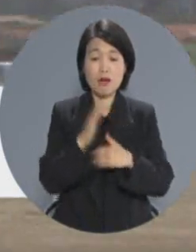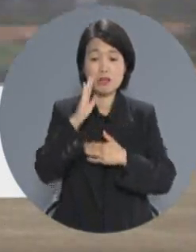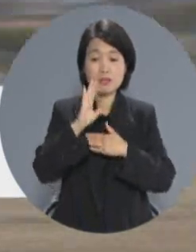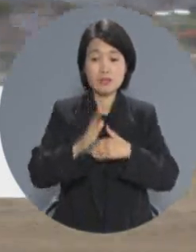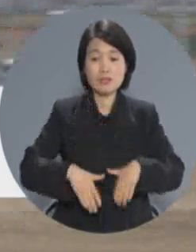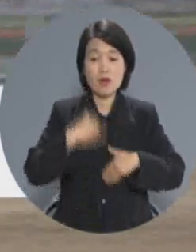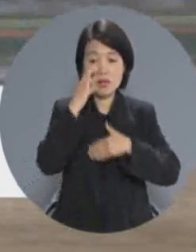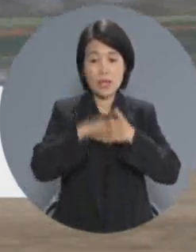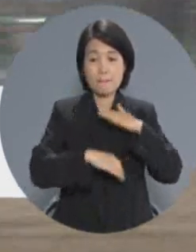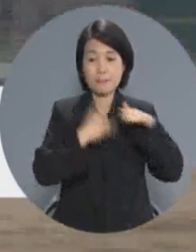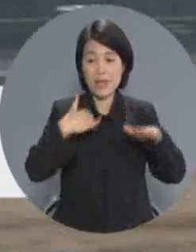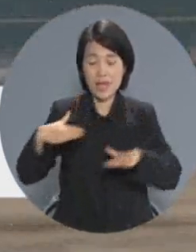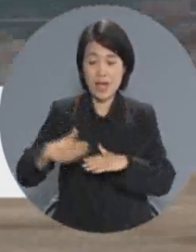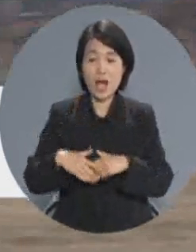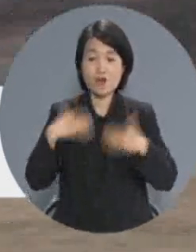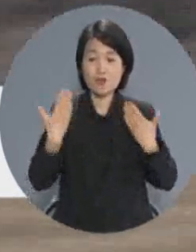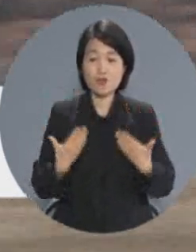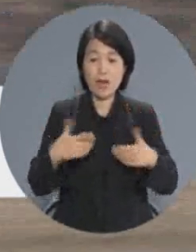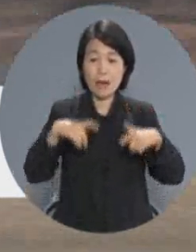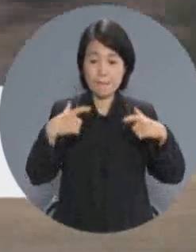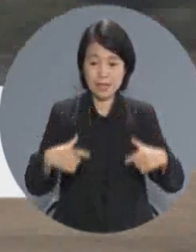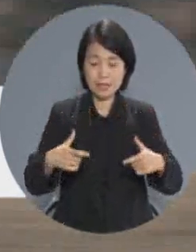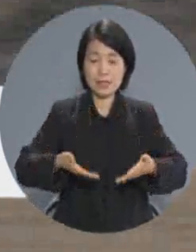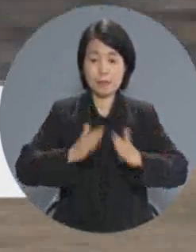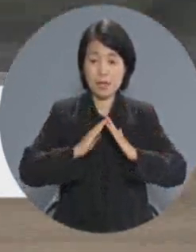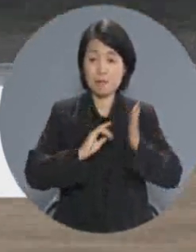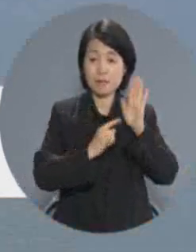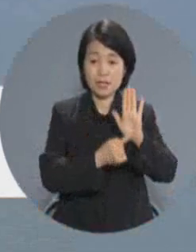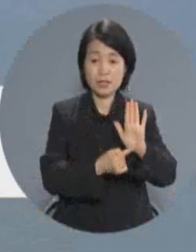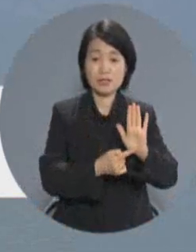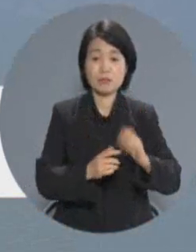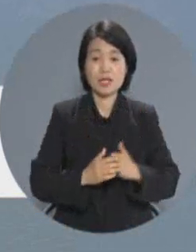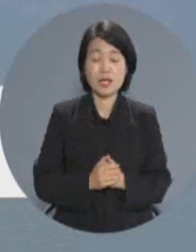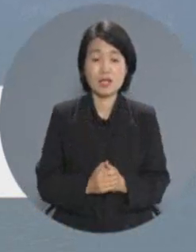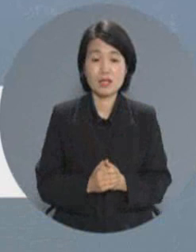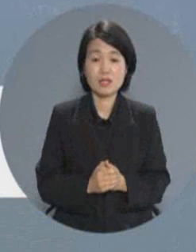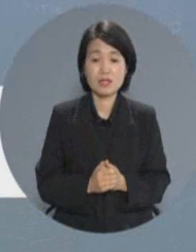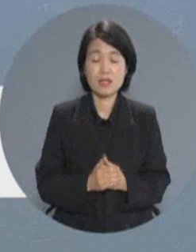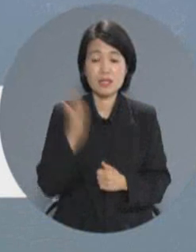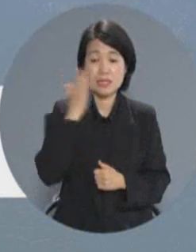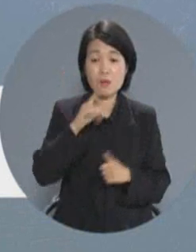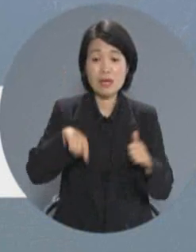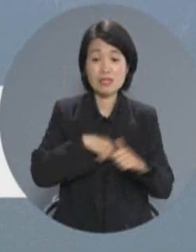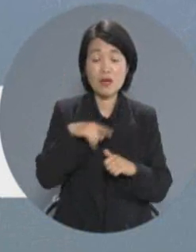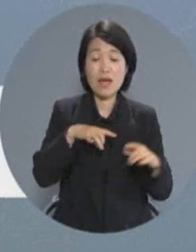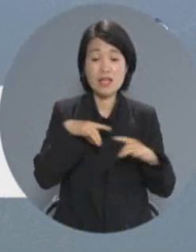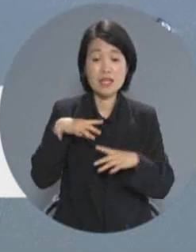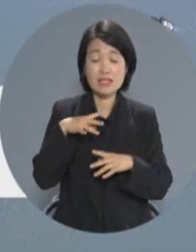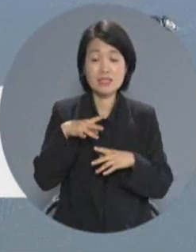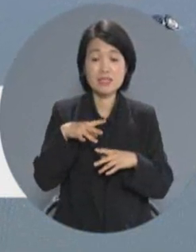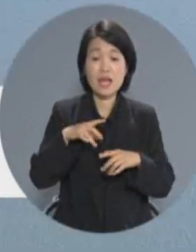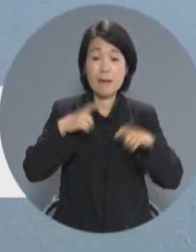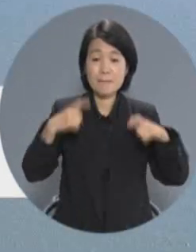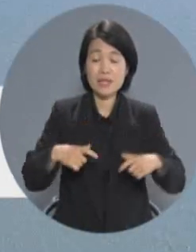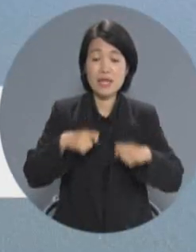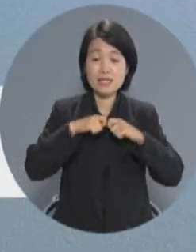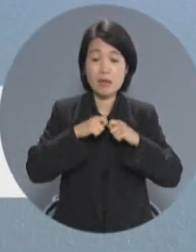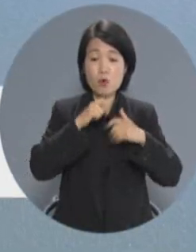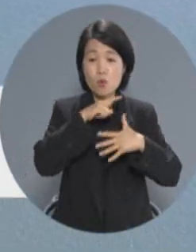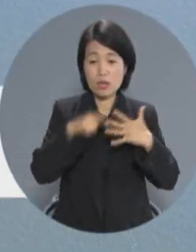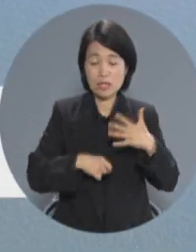서남해안 해양생태관광 휴양벨트 구축사업 등이 제시됐습니다. 친환경 재생에너지 산업벨트의 세부